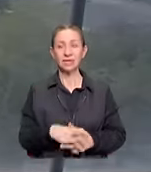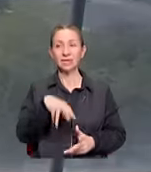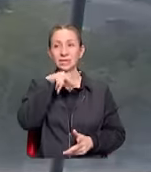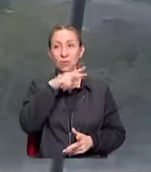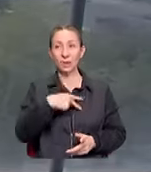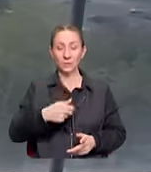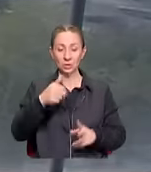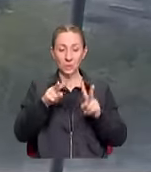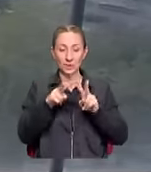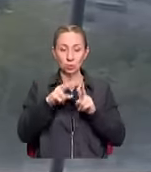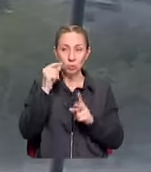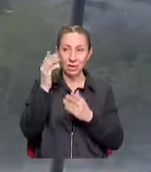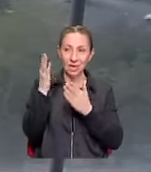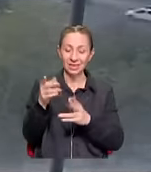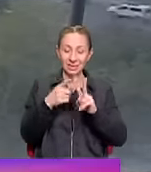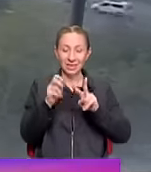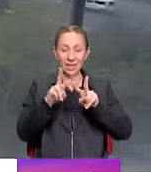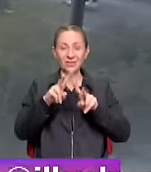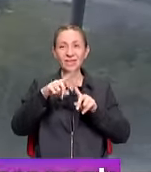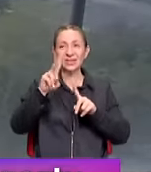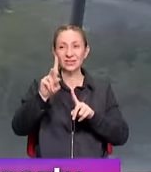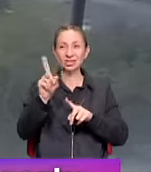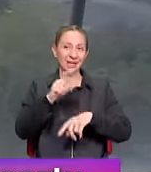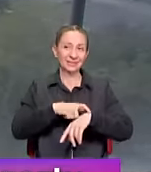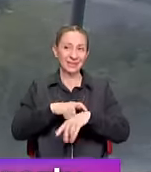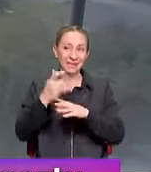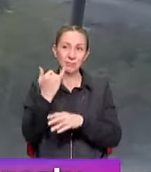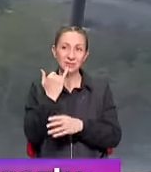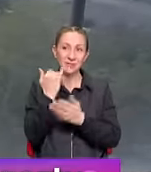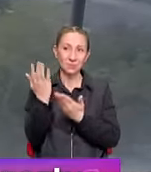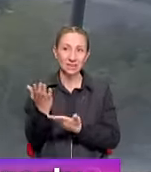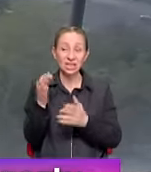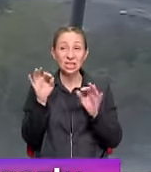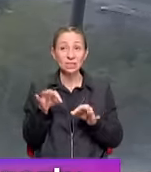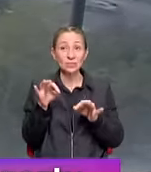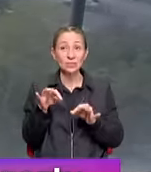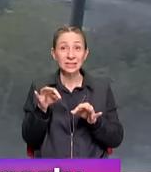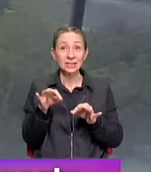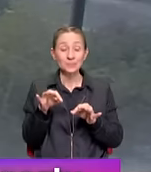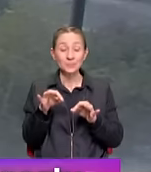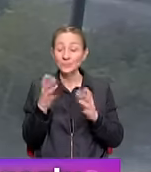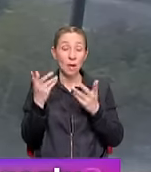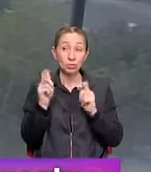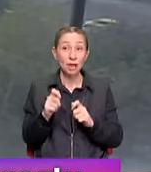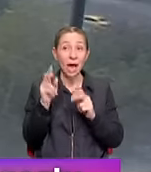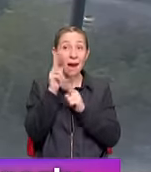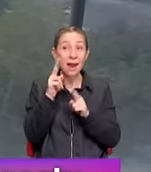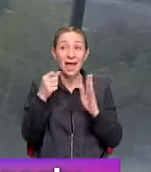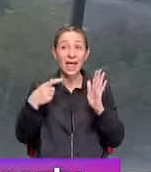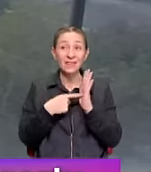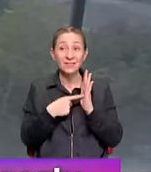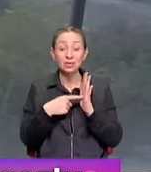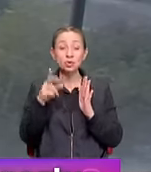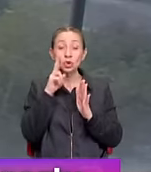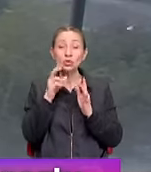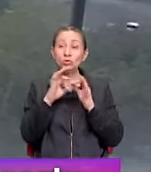Keçiören Belediye Başkanı Mesut Özarslan Now ekranlarında Çalar Saat'te konuğumuz. Şimdi ne yapacak? Hayali, hedefi,